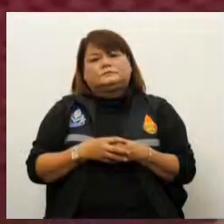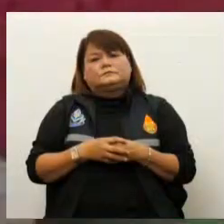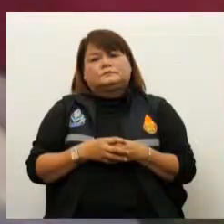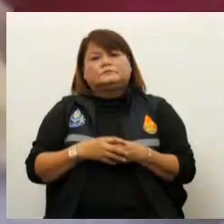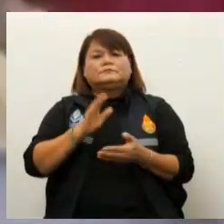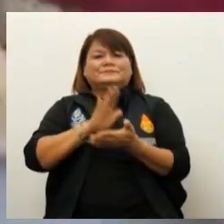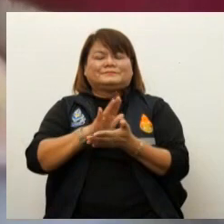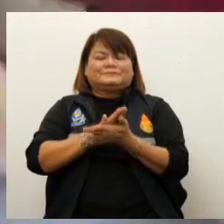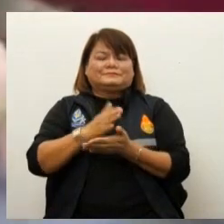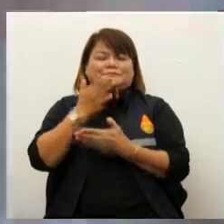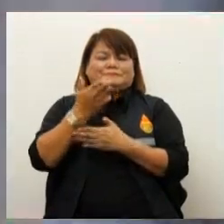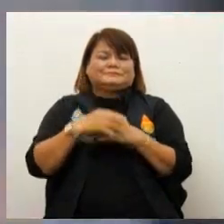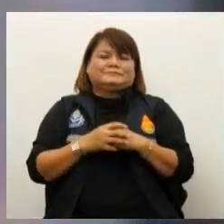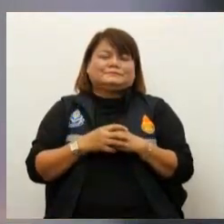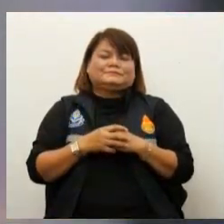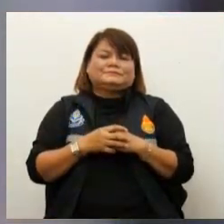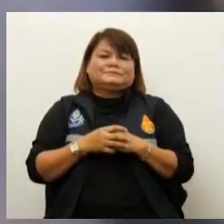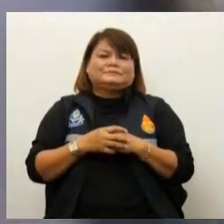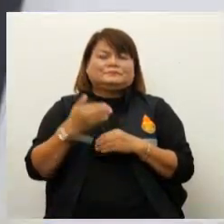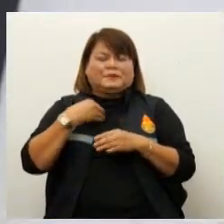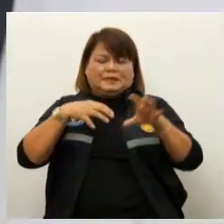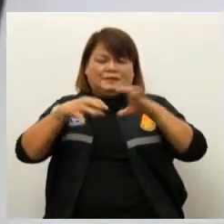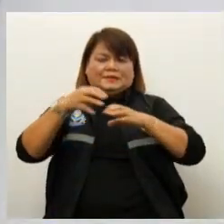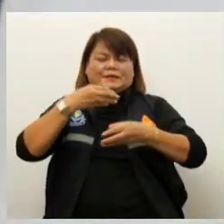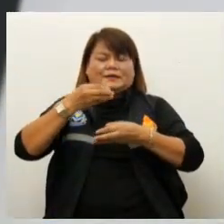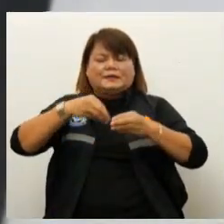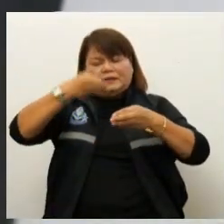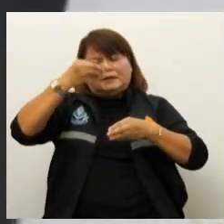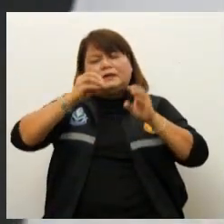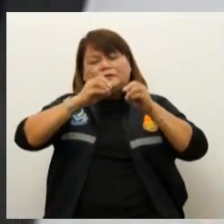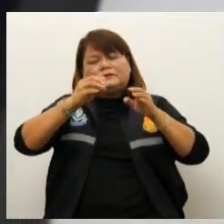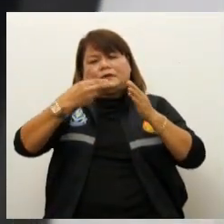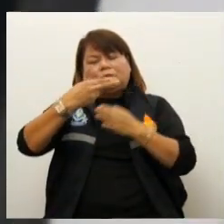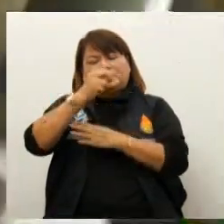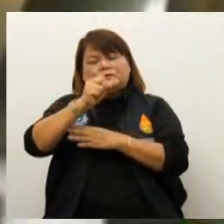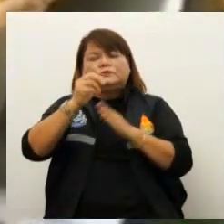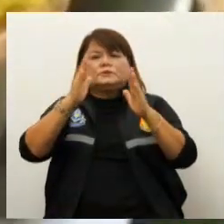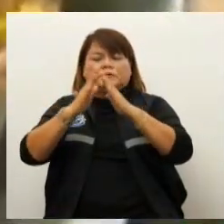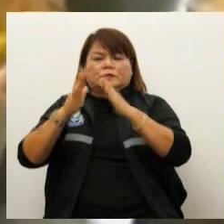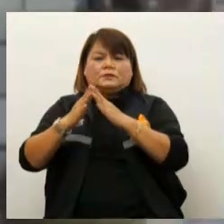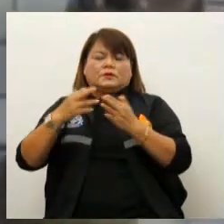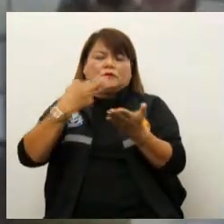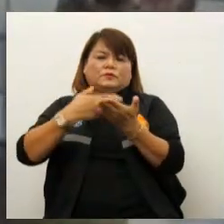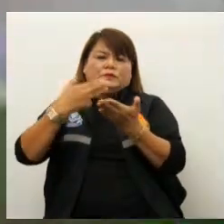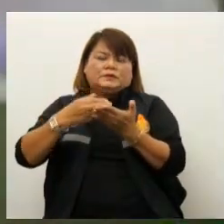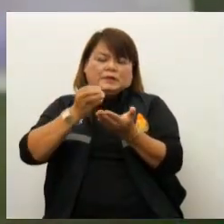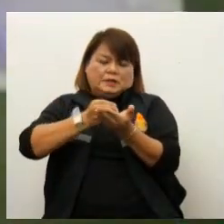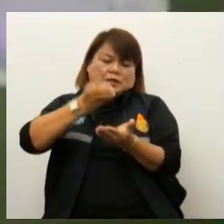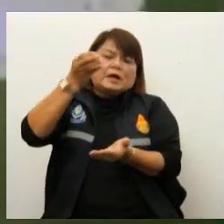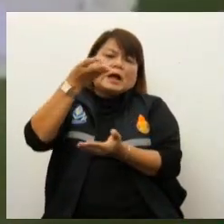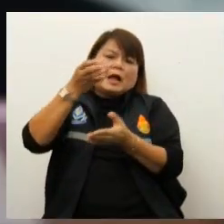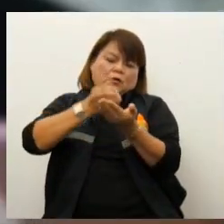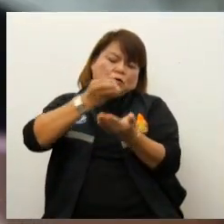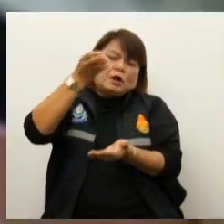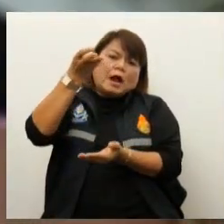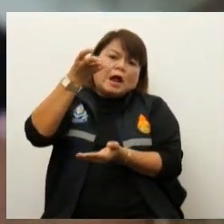โรงเรียนวังประจบวิทยาคมมีการจัดการเรียนการสอนตามหลักสูตรท้องถิ่นรายวิชาข้าวหลามชาววังซึ่งนักเ